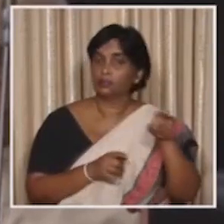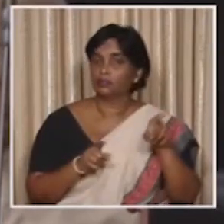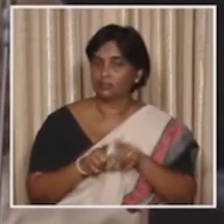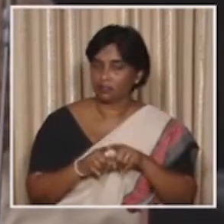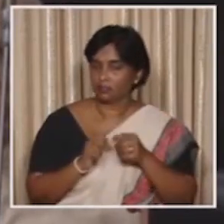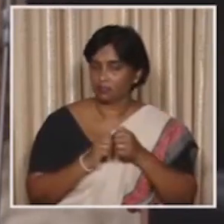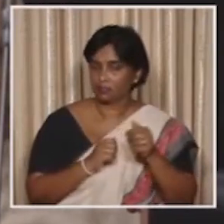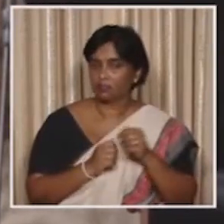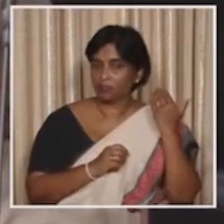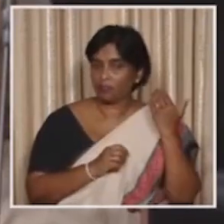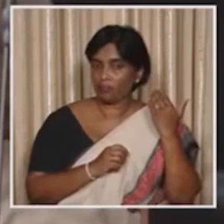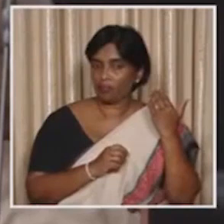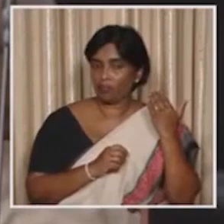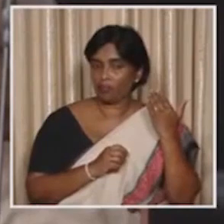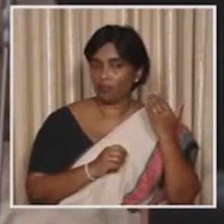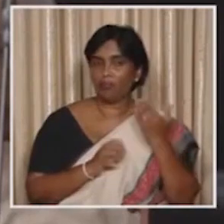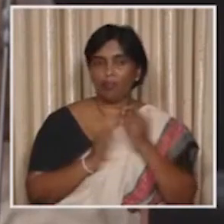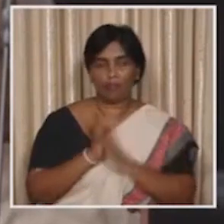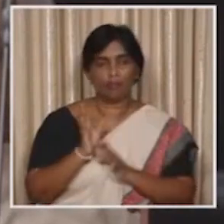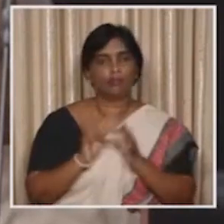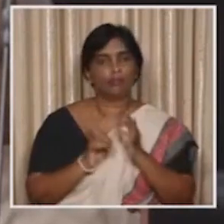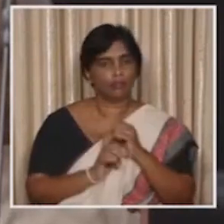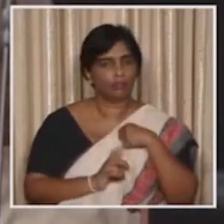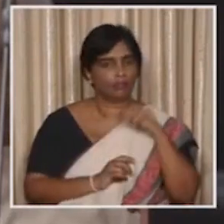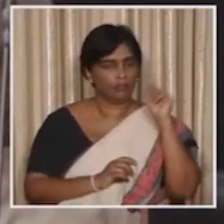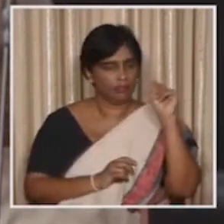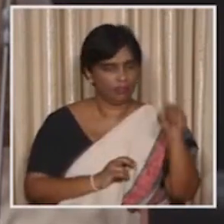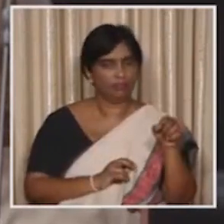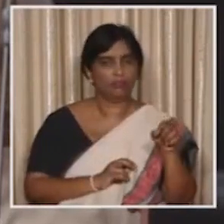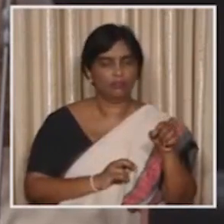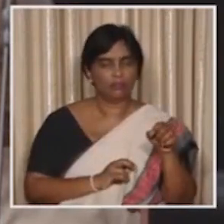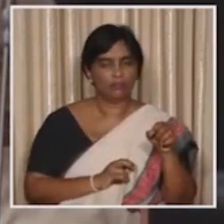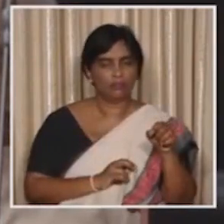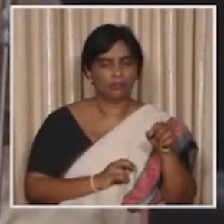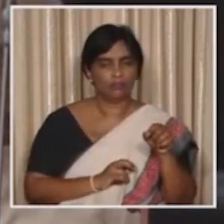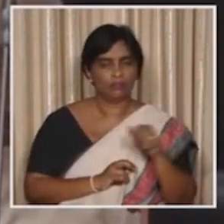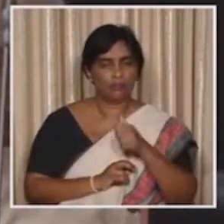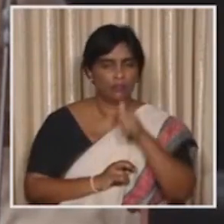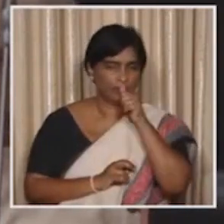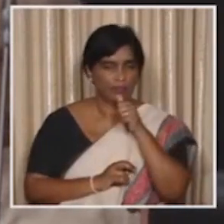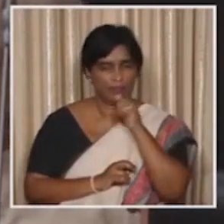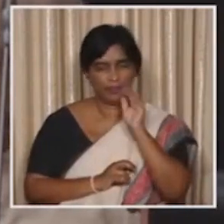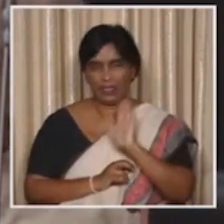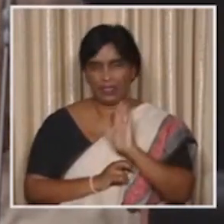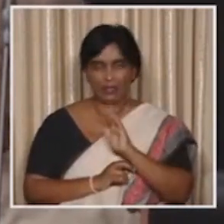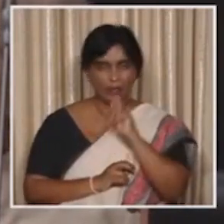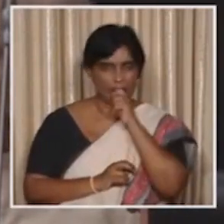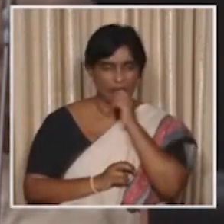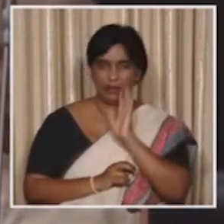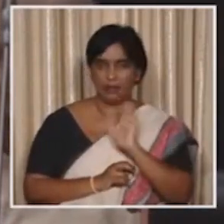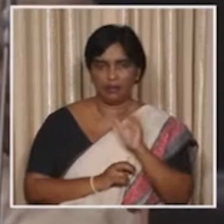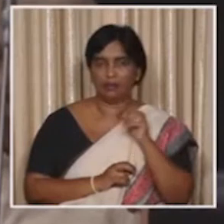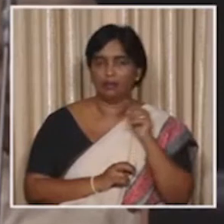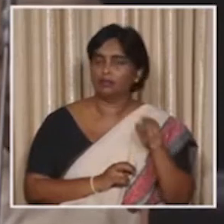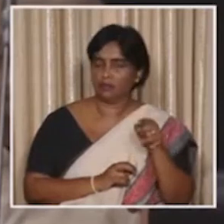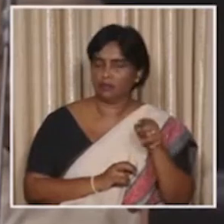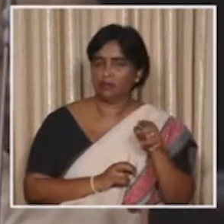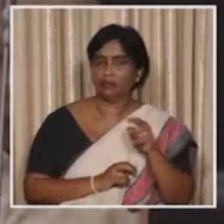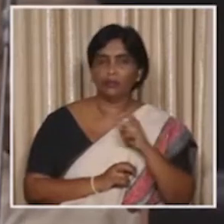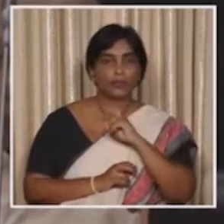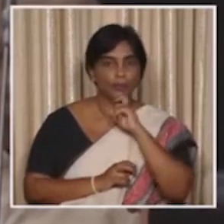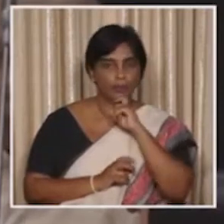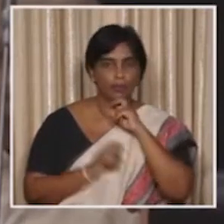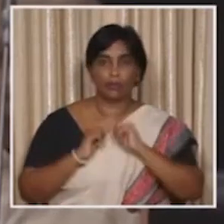ගියේ එදා මම ඇමතුමාට කිව්වේ ඒක රහසක් නෙමෙයි. මේක මේ